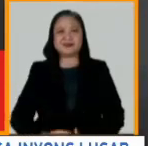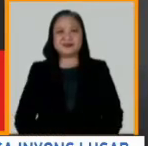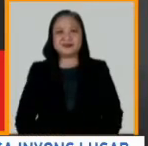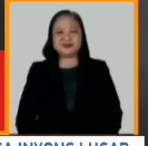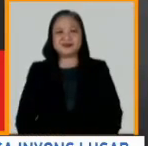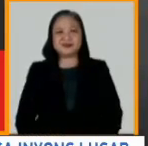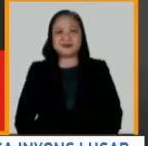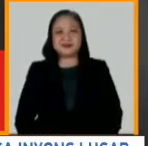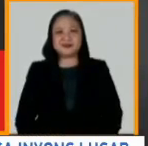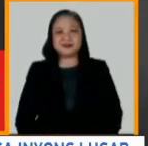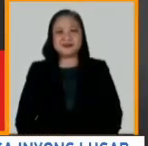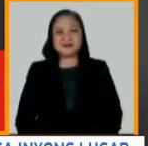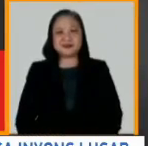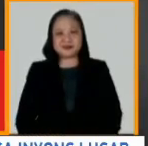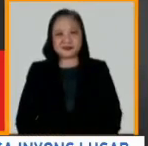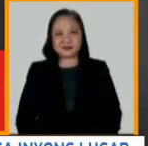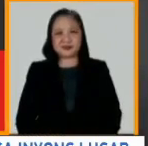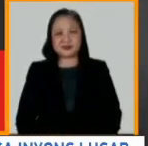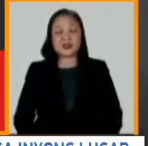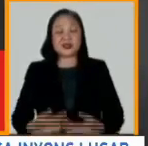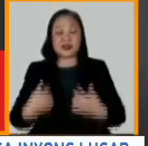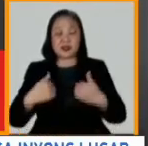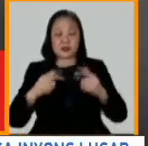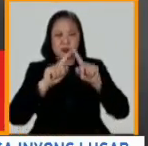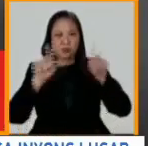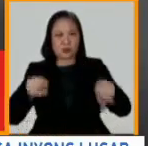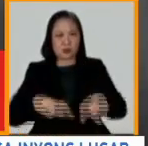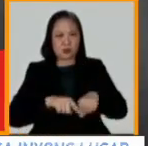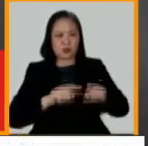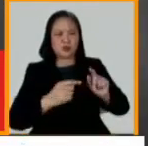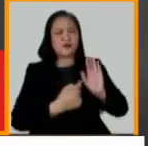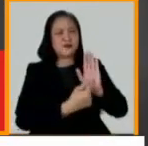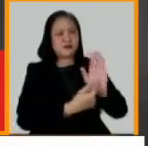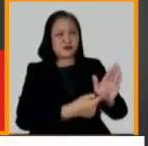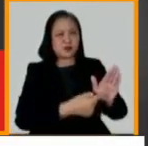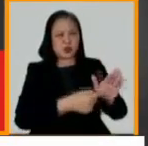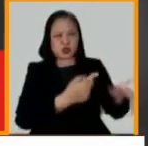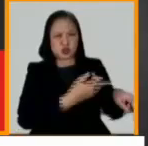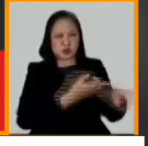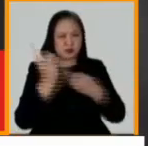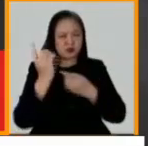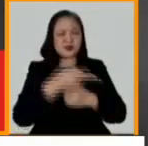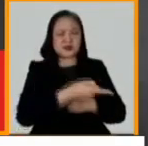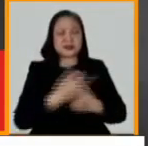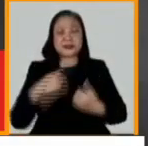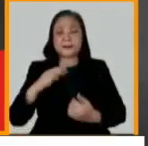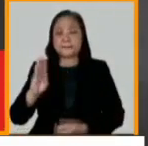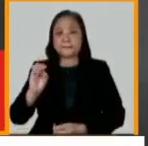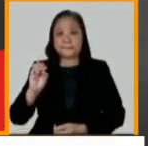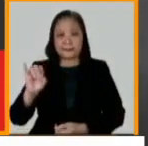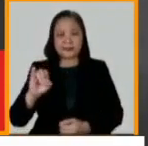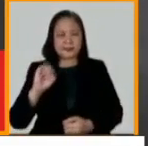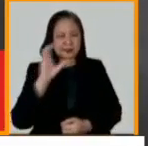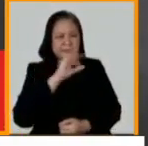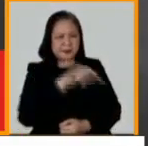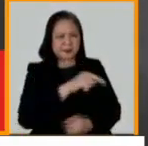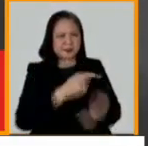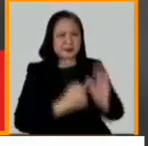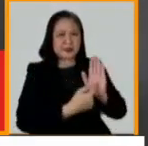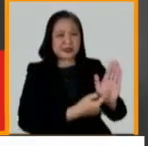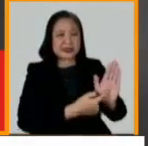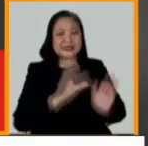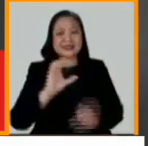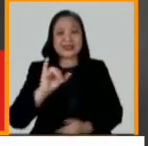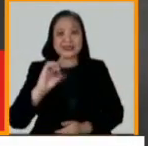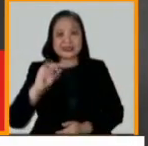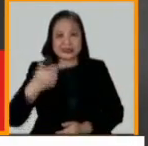Bit-bit ang warrant of deportation, hinarang ng mga tauhan ng Bureau of Immigration Fugitive Search Unit at CIVG Cavite ang sasakyan ng